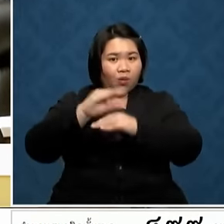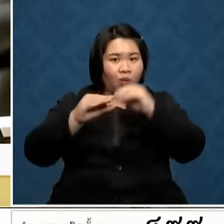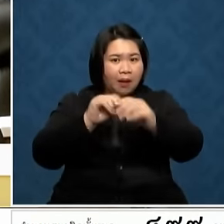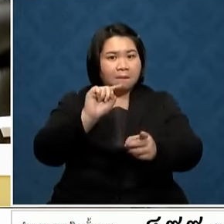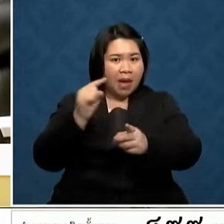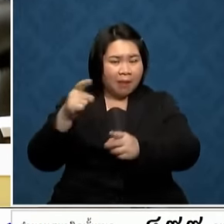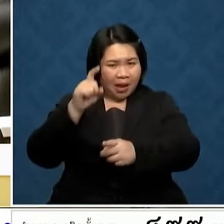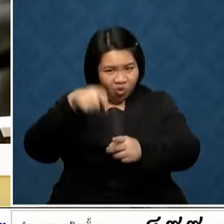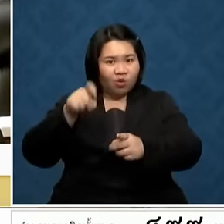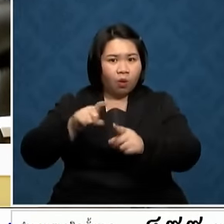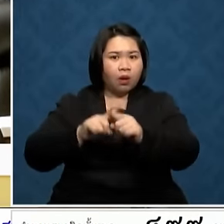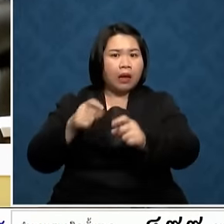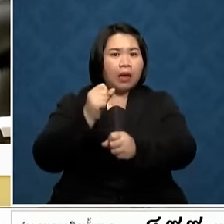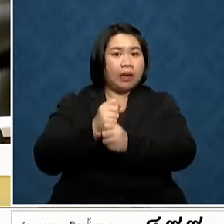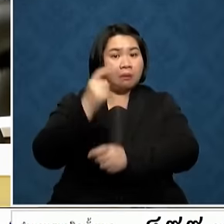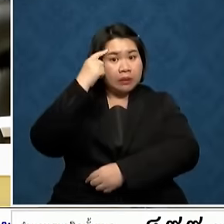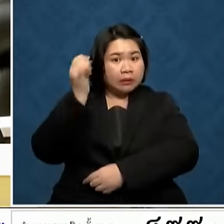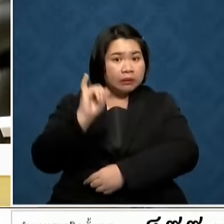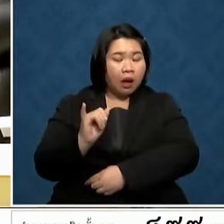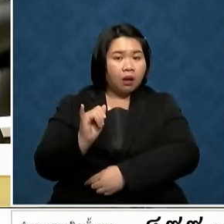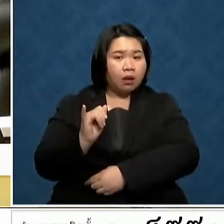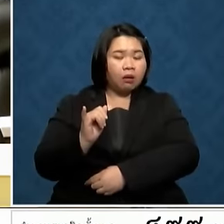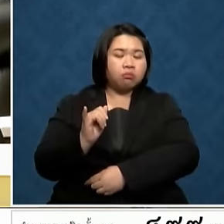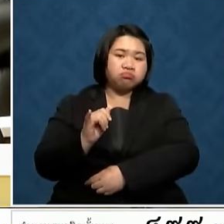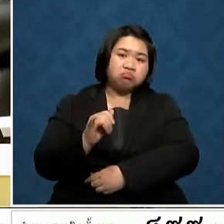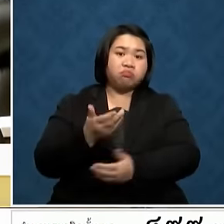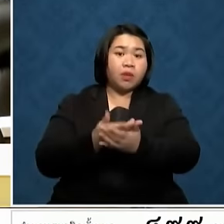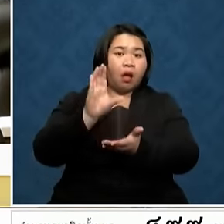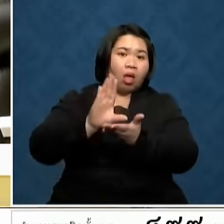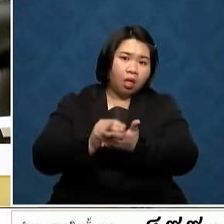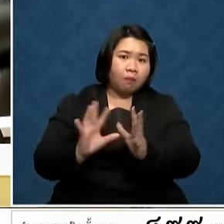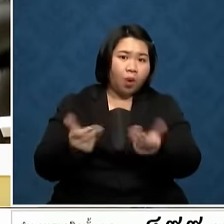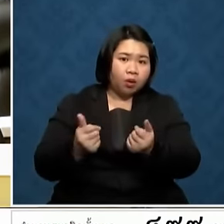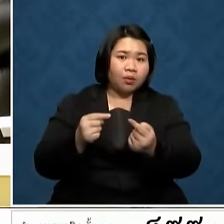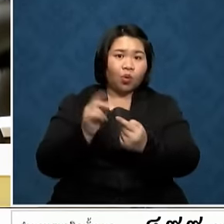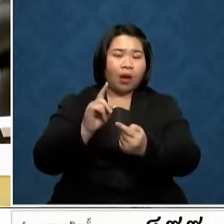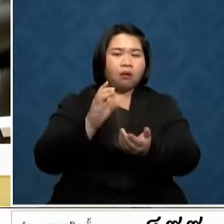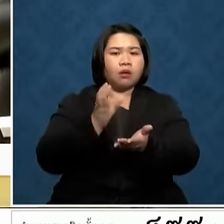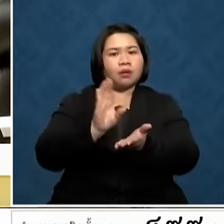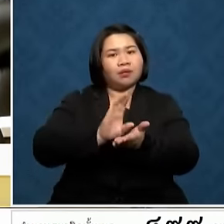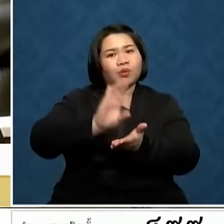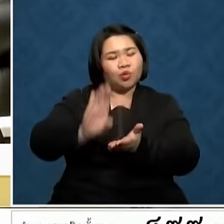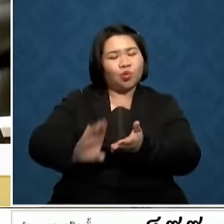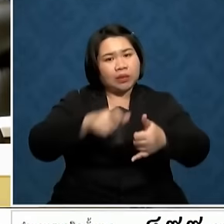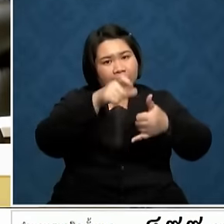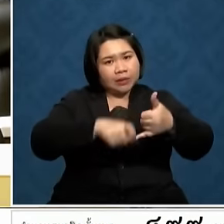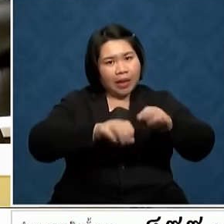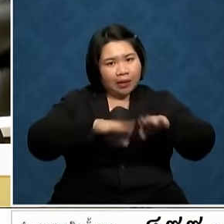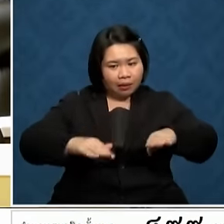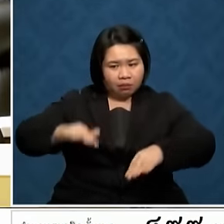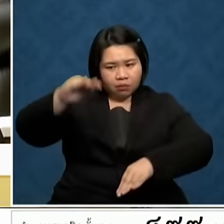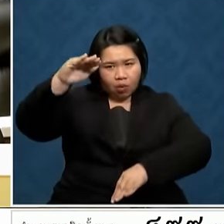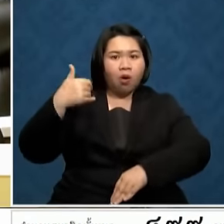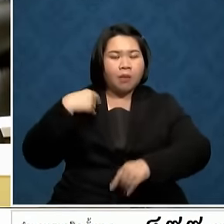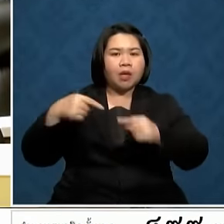ทรฐบาควจะมี แต่อาจะยไมเคยนกถึงแตอาจะมีงไมพอแล้ว อยเช่นกลงทนใกเยอะดับทักษะขคนทกช่งวยผ่านการอดหนง